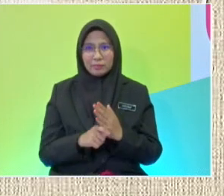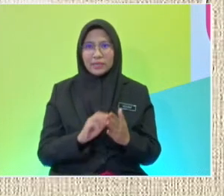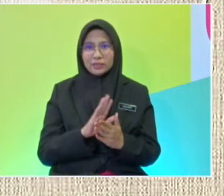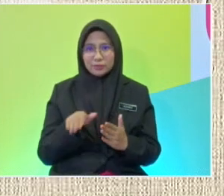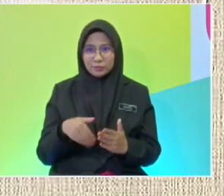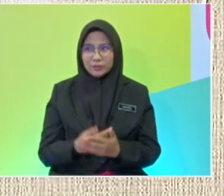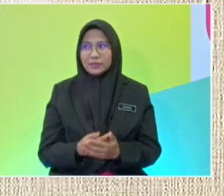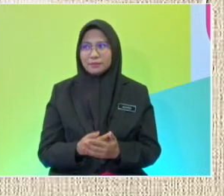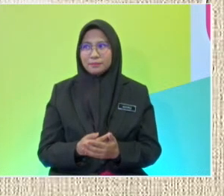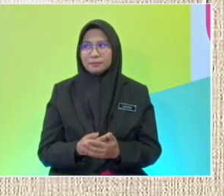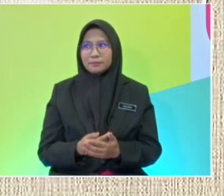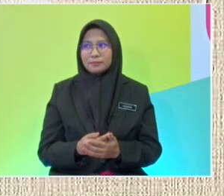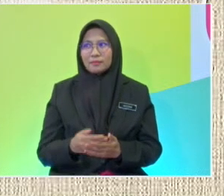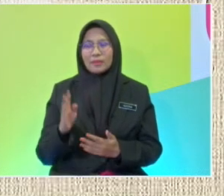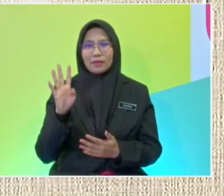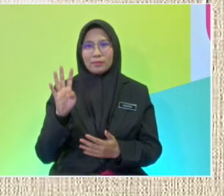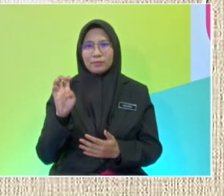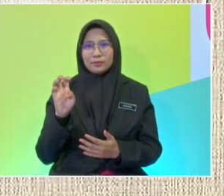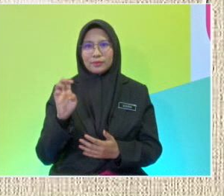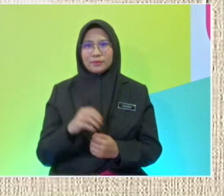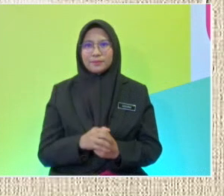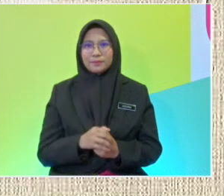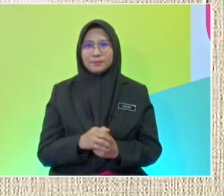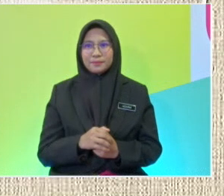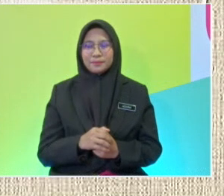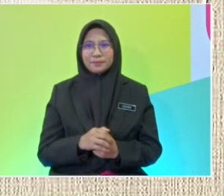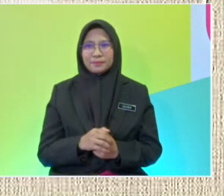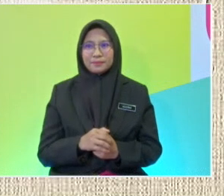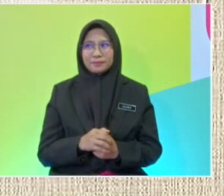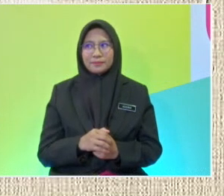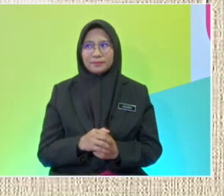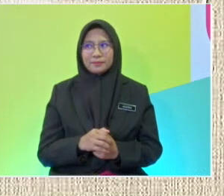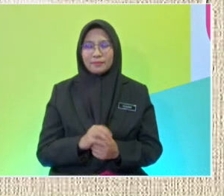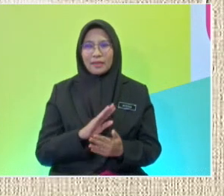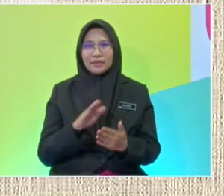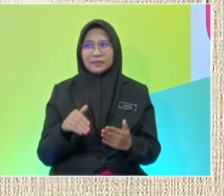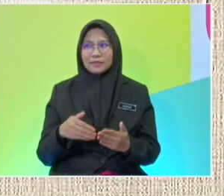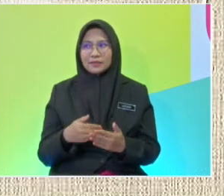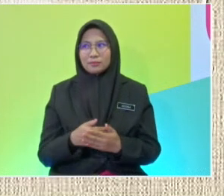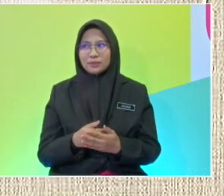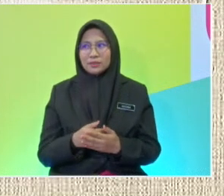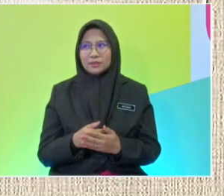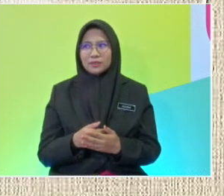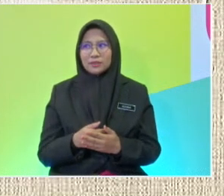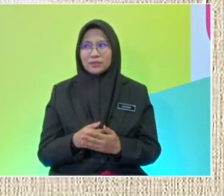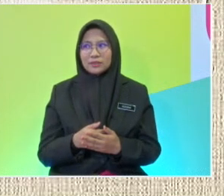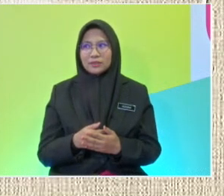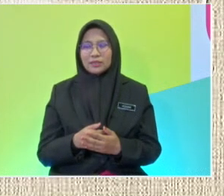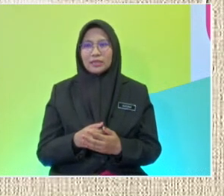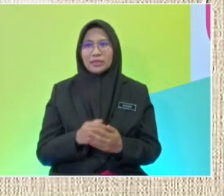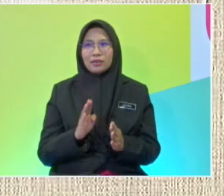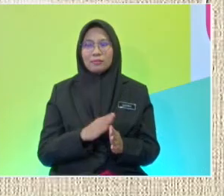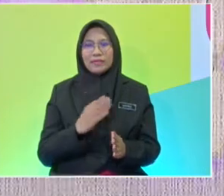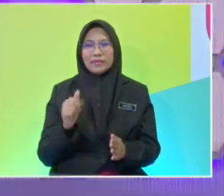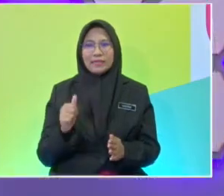makan pecahan Dia kemudian jumlah makan adalah 40 ke semua sekali Jumlah semua sekali maka adalah